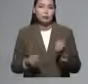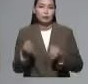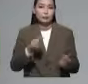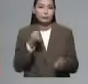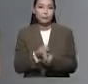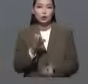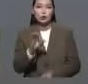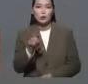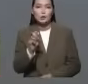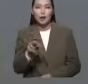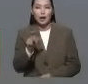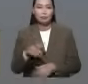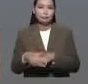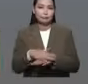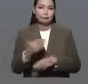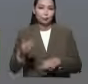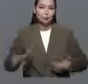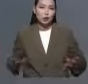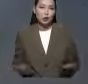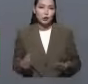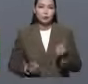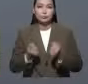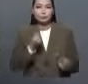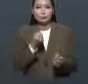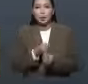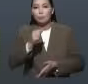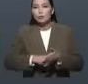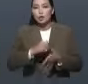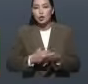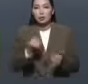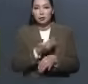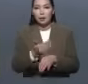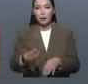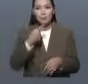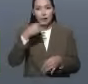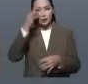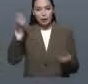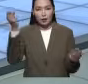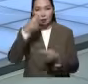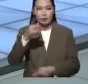Созақ ауданының тұрғындары. Жол көлік оқиғасының себеп салдарын полиция анықтап жатыр.